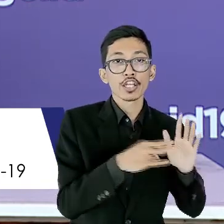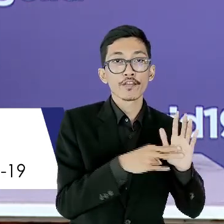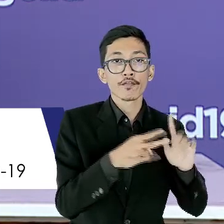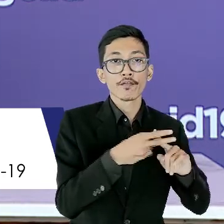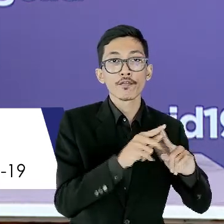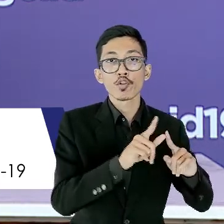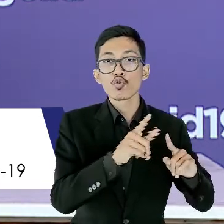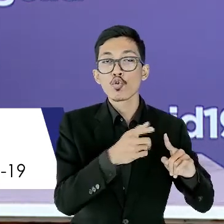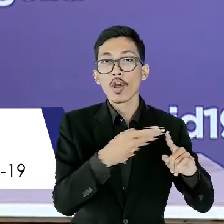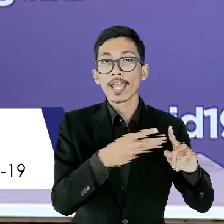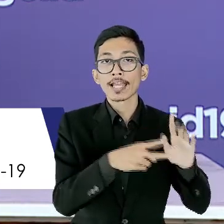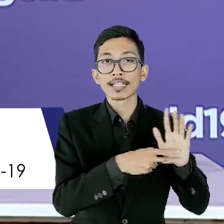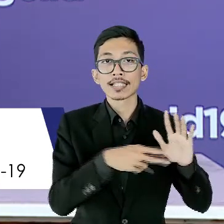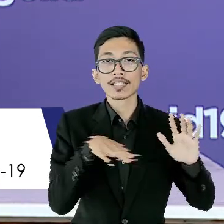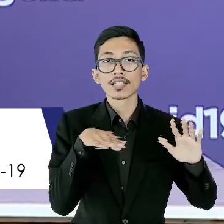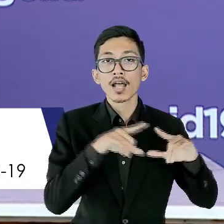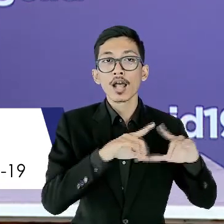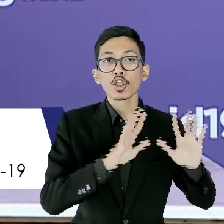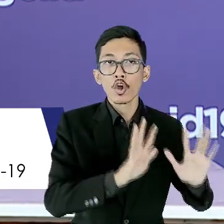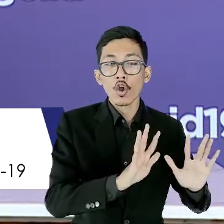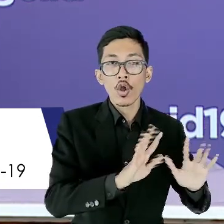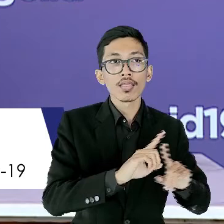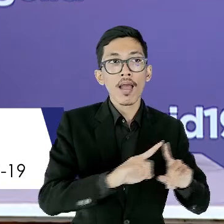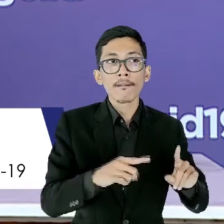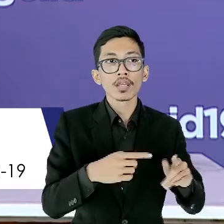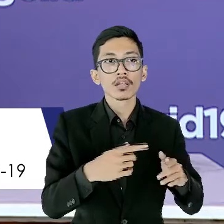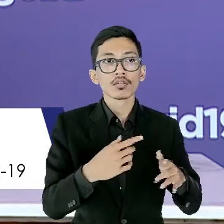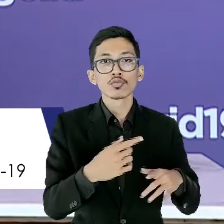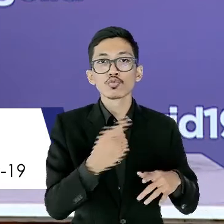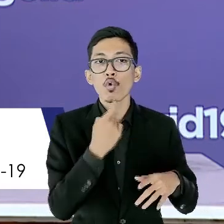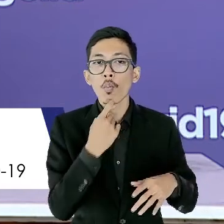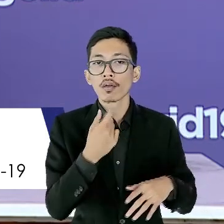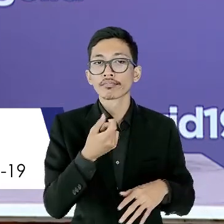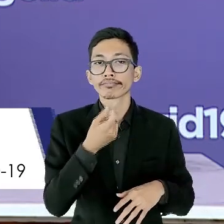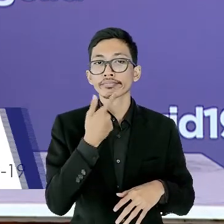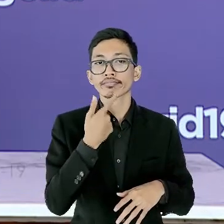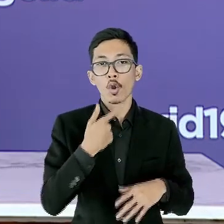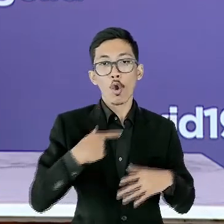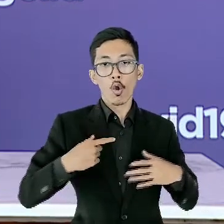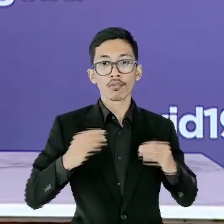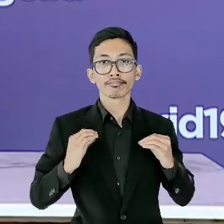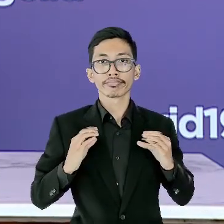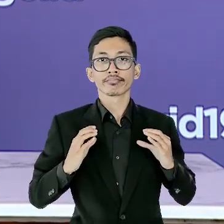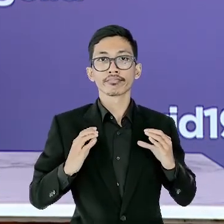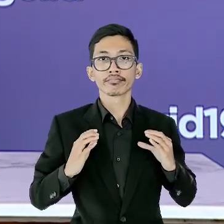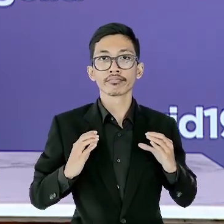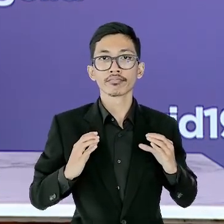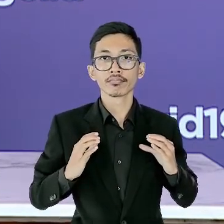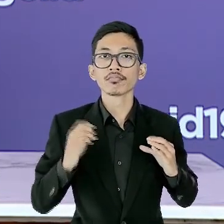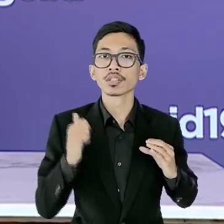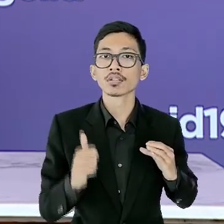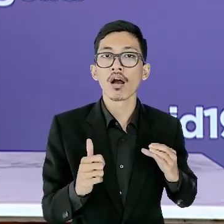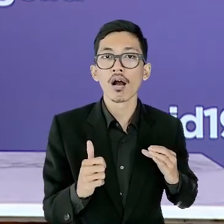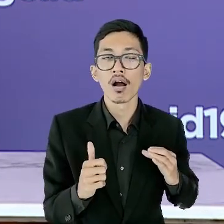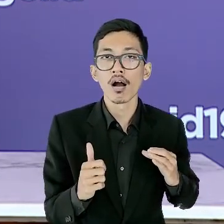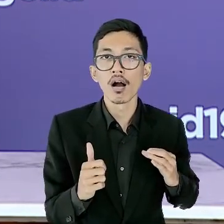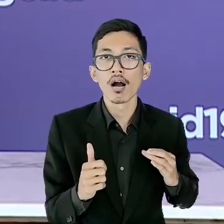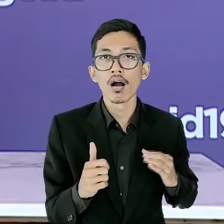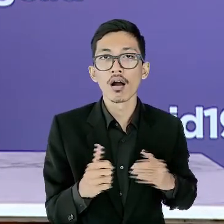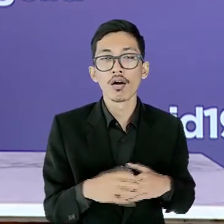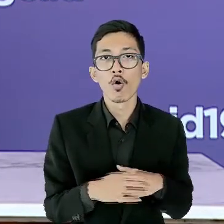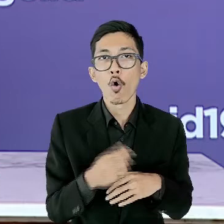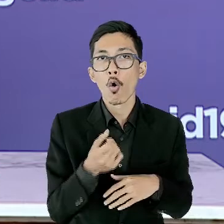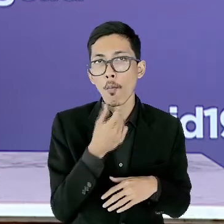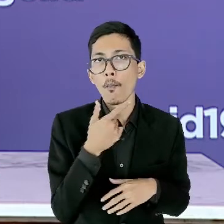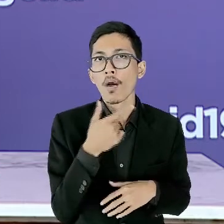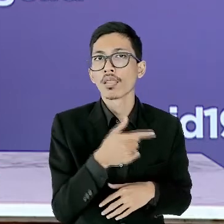COVID-19. Obat ini bekerja dengan memicu kesalahan pada proses perbanyakan virus dalam tubuh.